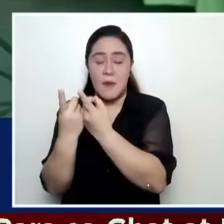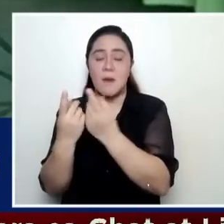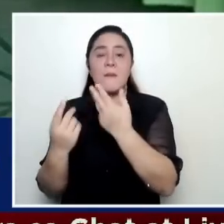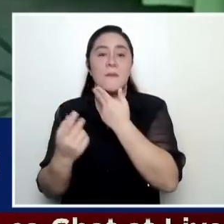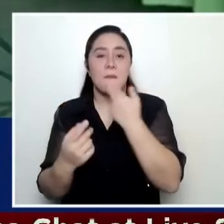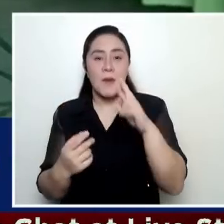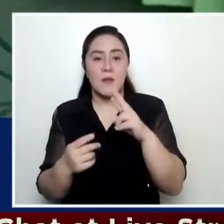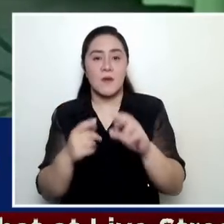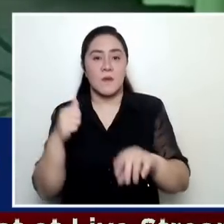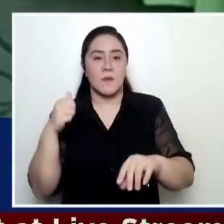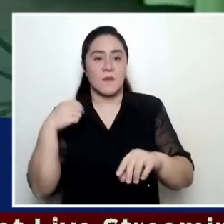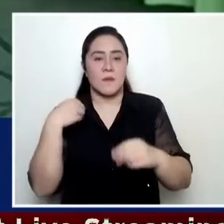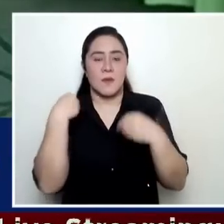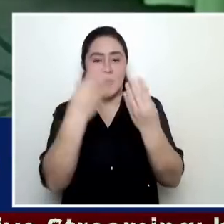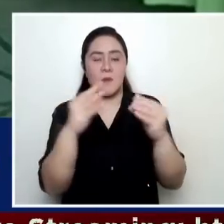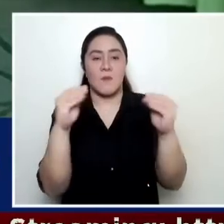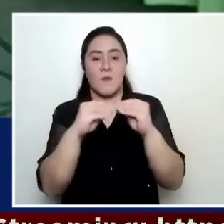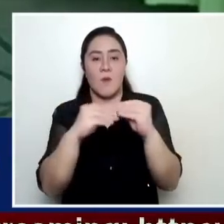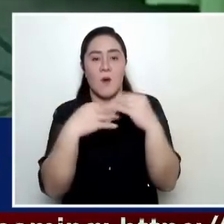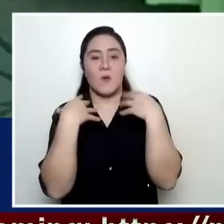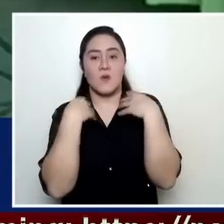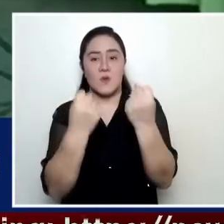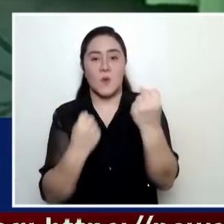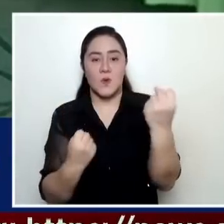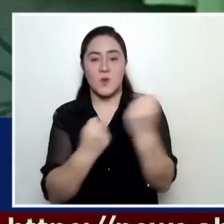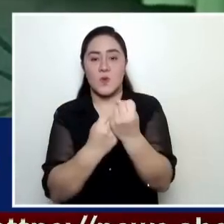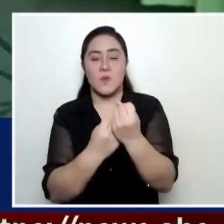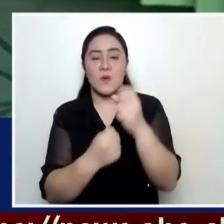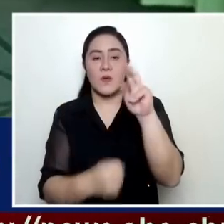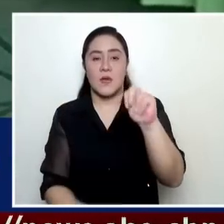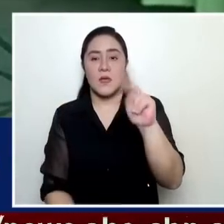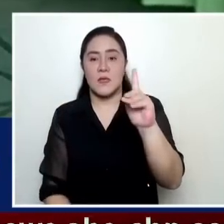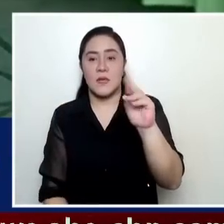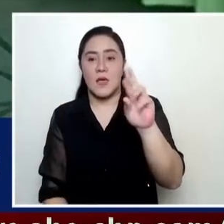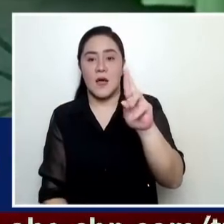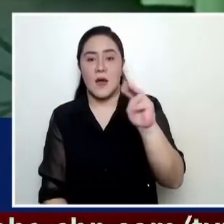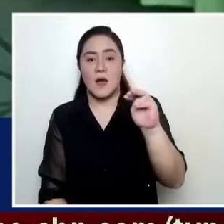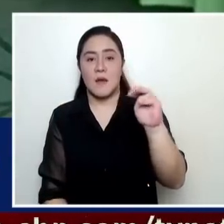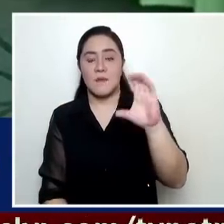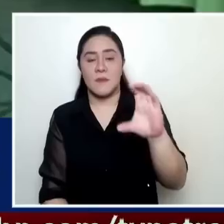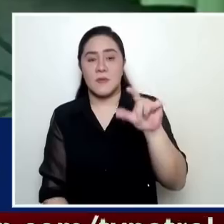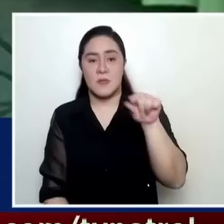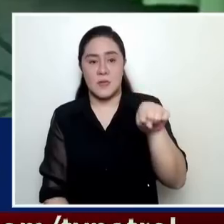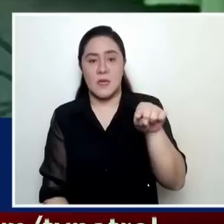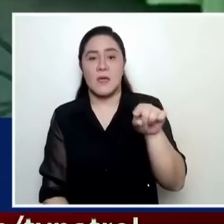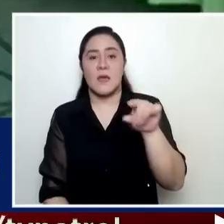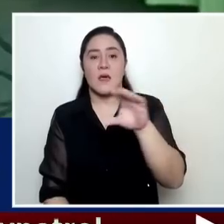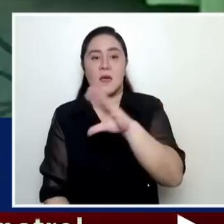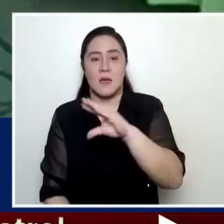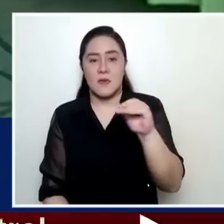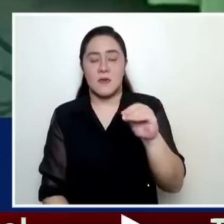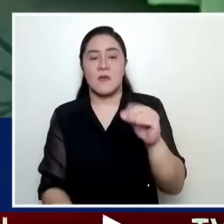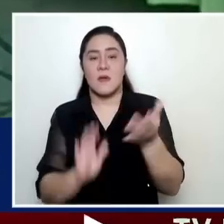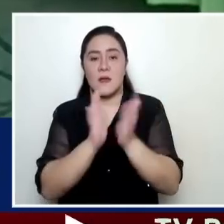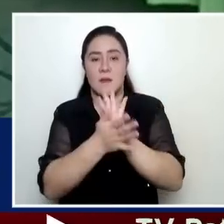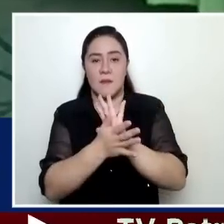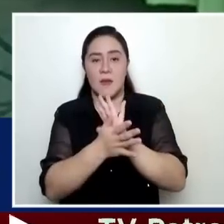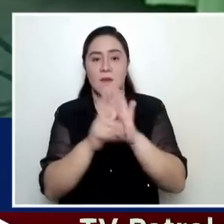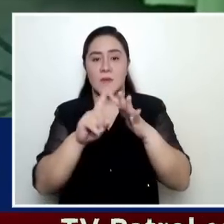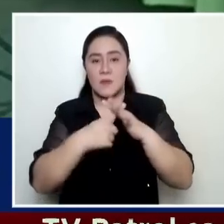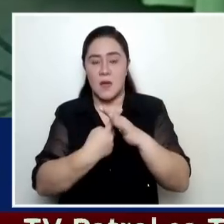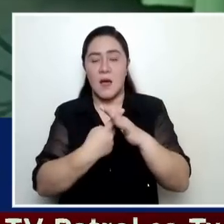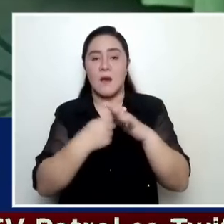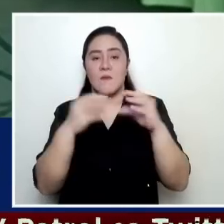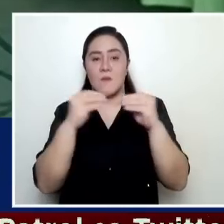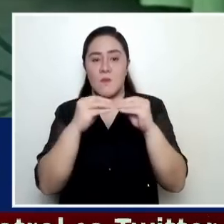authority or administration tulad ni Apo Lakay, yung DBM nag-umpisa bilang commission? We are